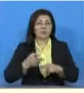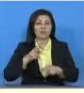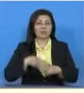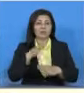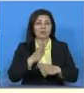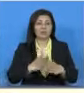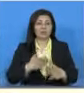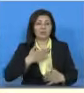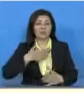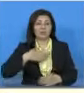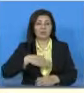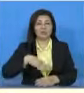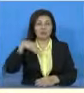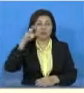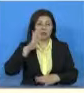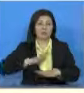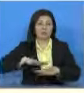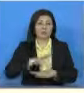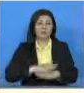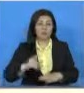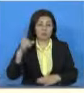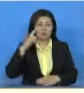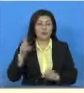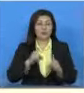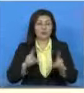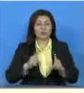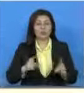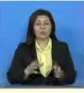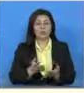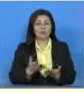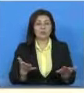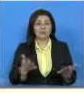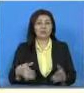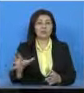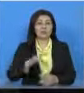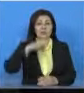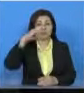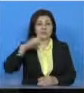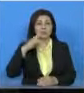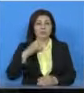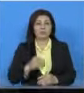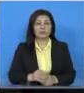части нашей страны. И я думаю, что это распространится на весь Казахстан.